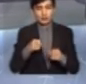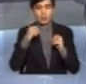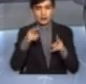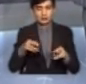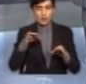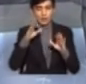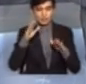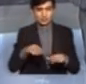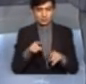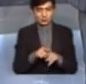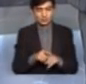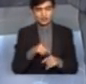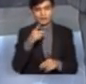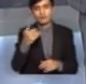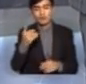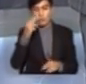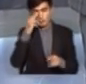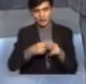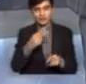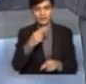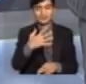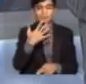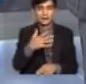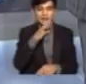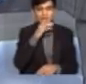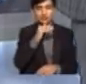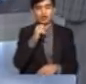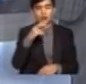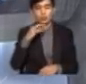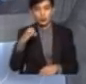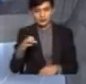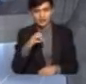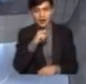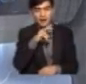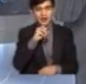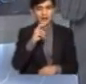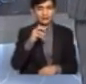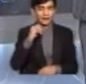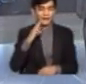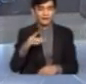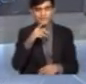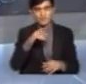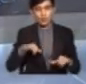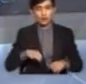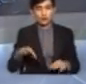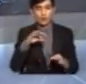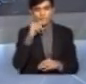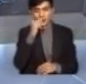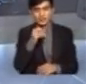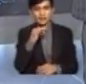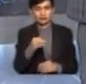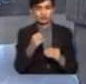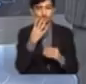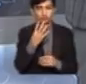безопасности его брата 25-летнего жандос алики его признали виновным в хулиганстве назначили